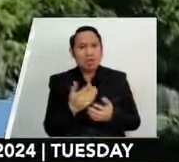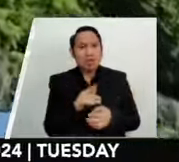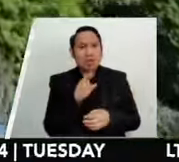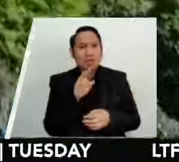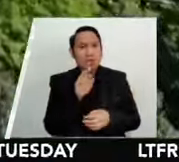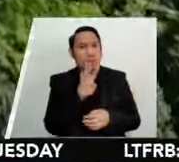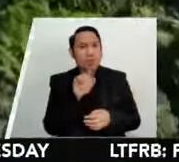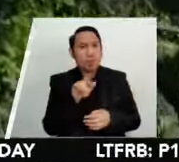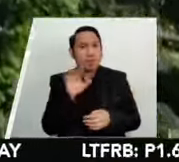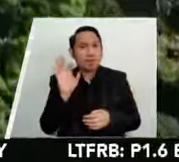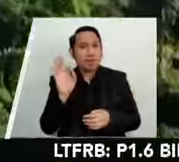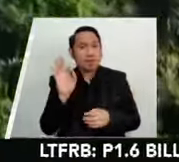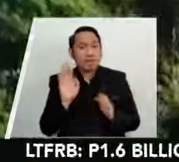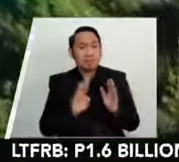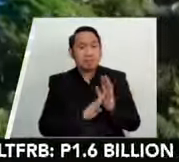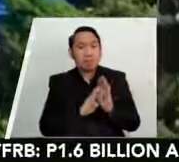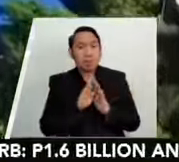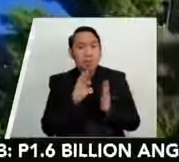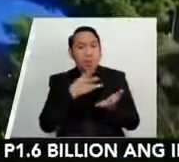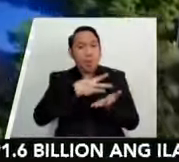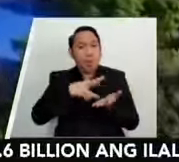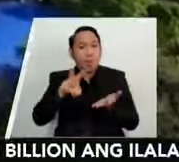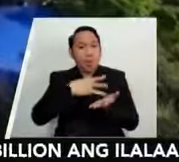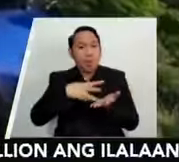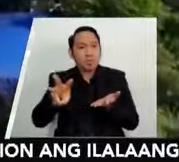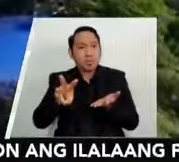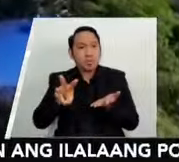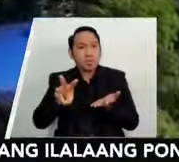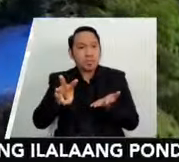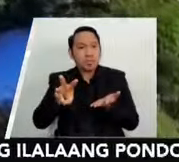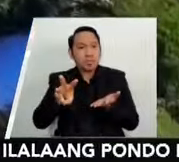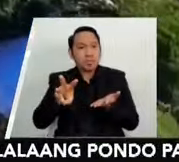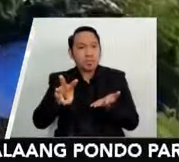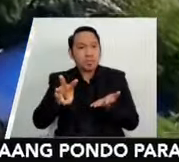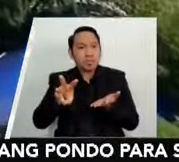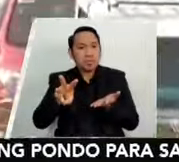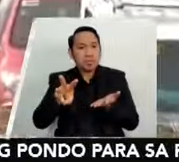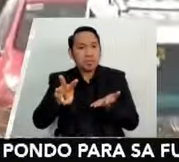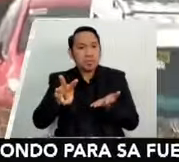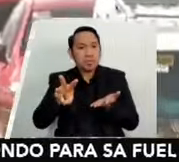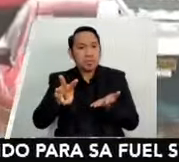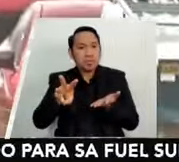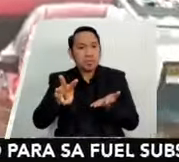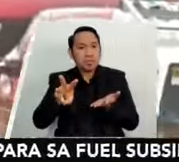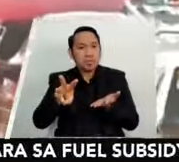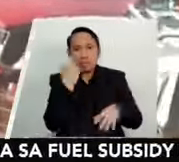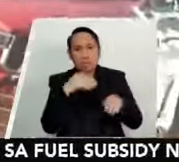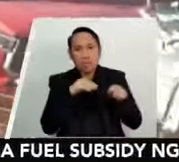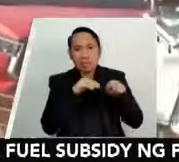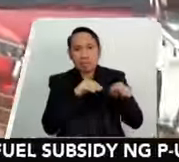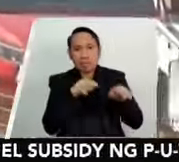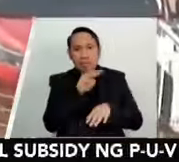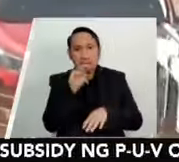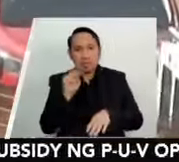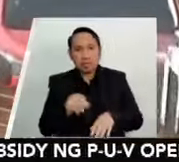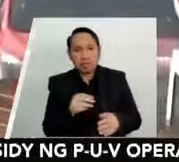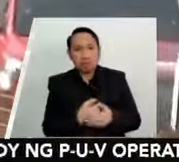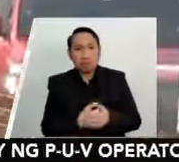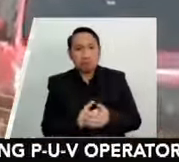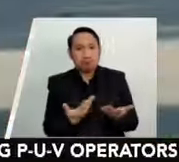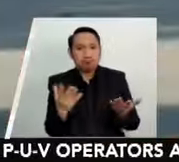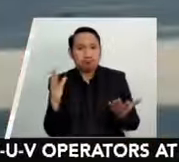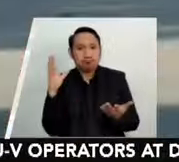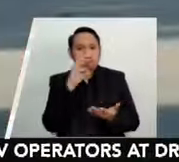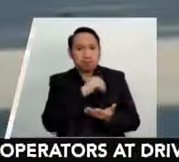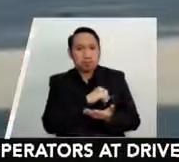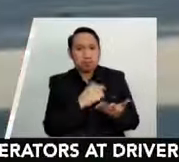ang nasasayang araw-araw dahil sa traffic sa Metro Manila nitong 2020. Sa estimate ng JICA, mawawala ng